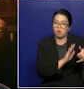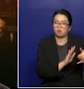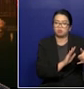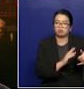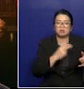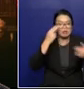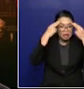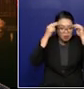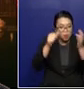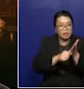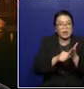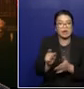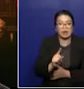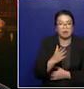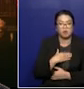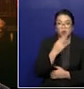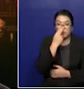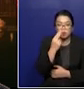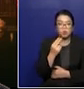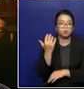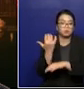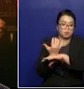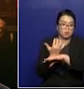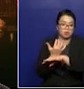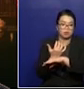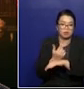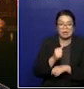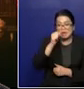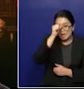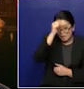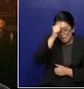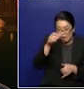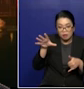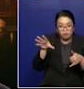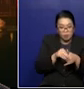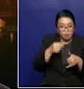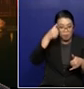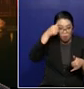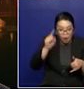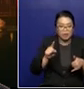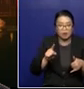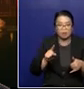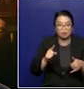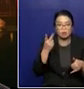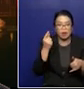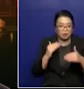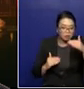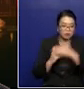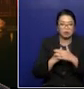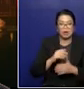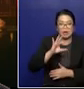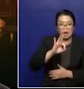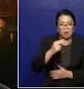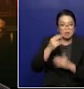ไงข่าวล่าสุดผมดูทีวีแทบช็อกฮะอินเดียติดโควิดวันเดียวถ้าจำไม่ผิดนะทะลุ 90,000 ค